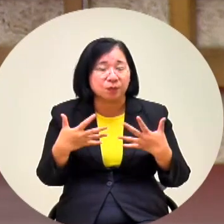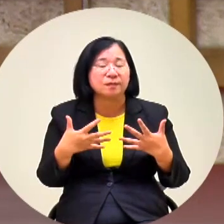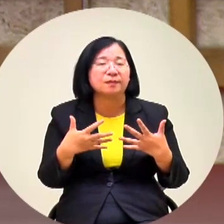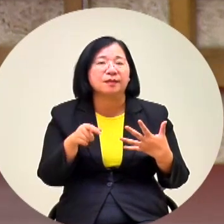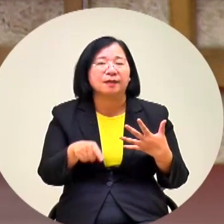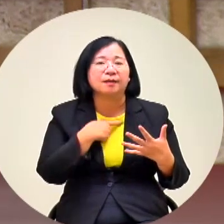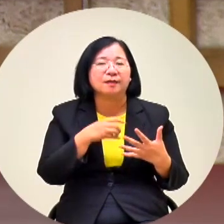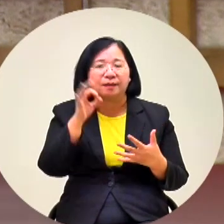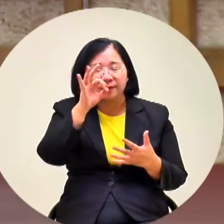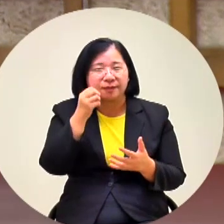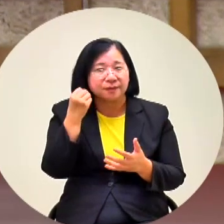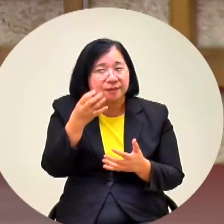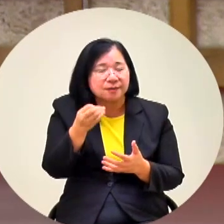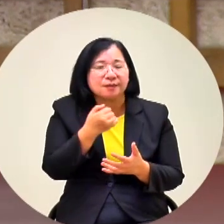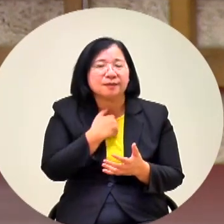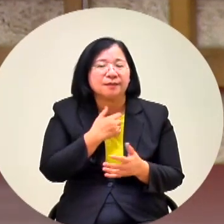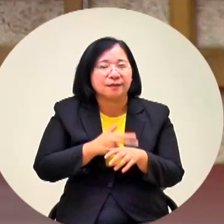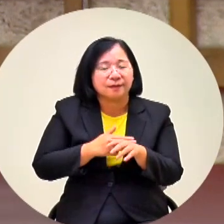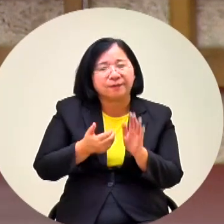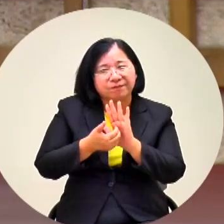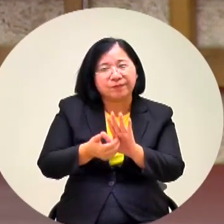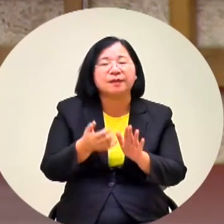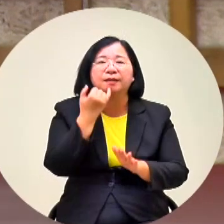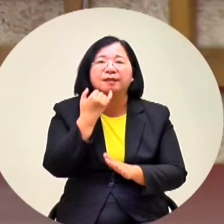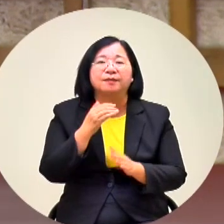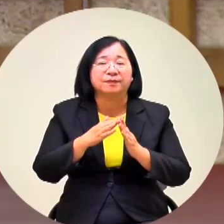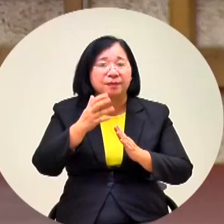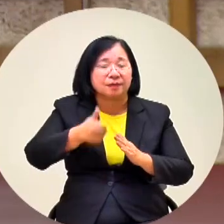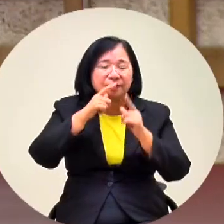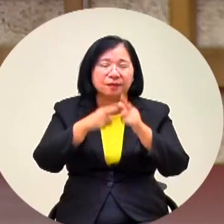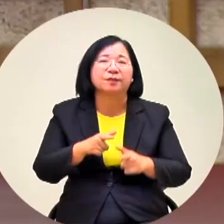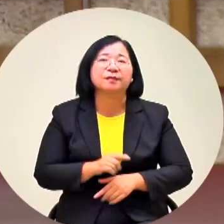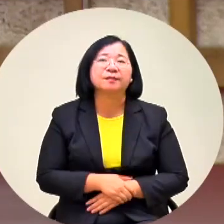是有的部分，是不是可以请市长来做回答？ 市长，请答复。